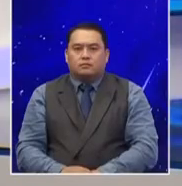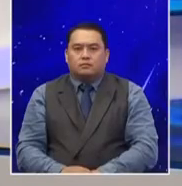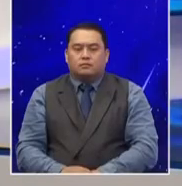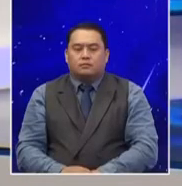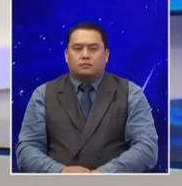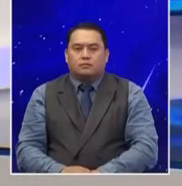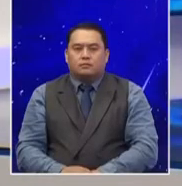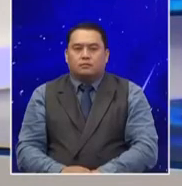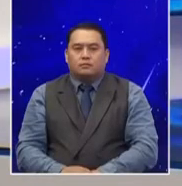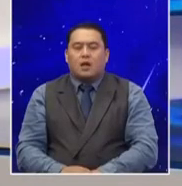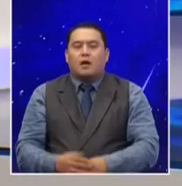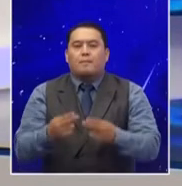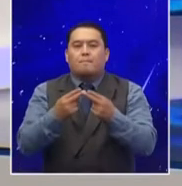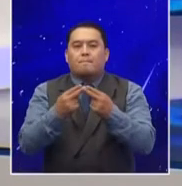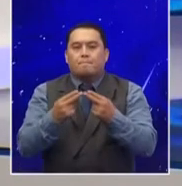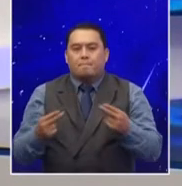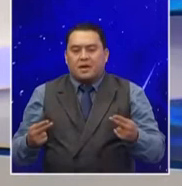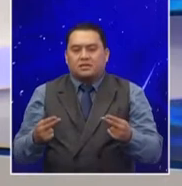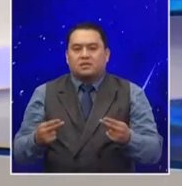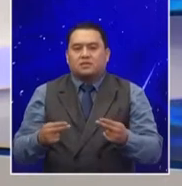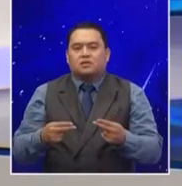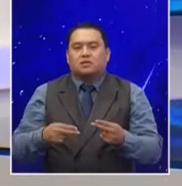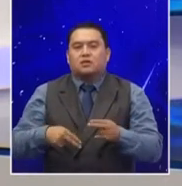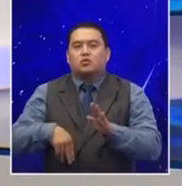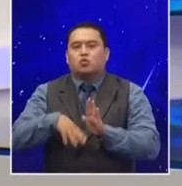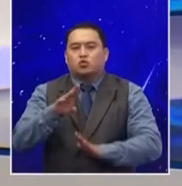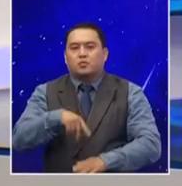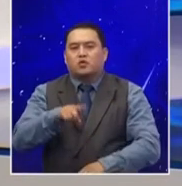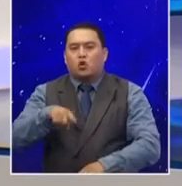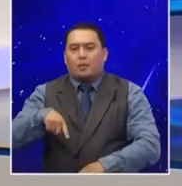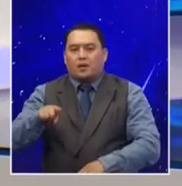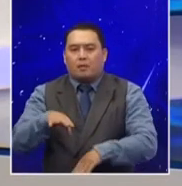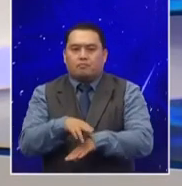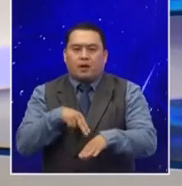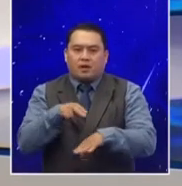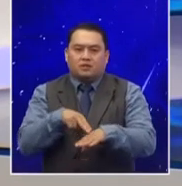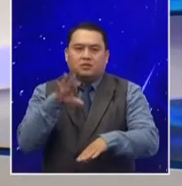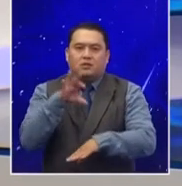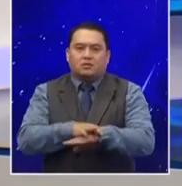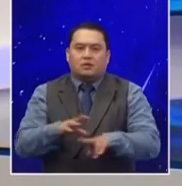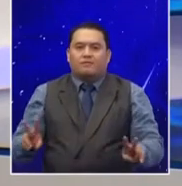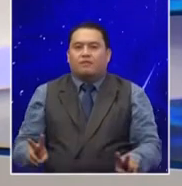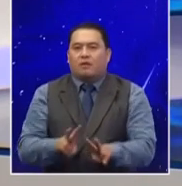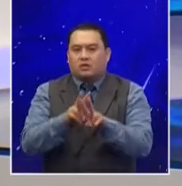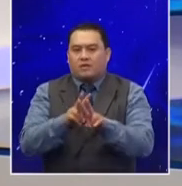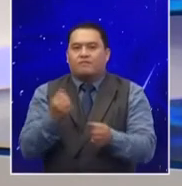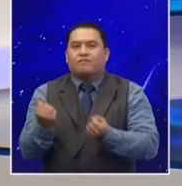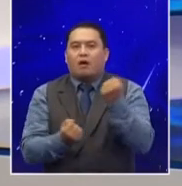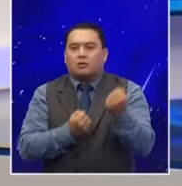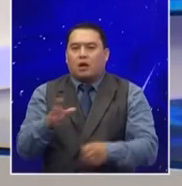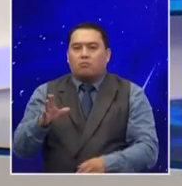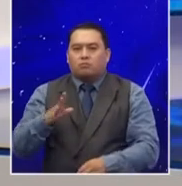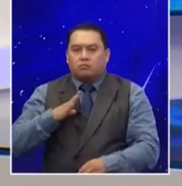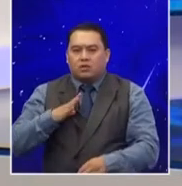Mercedes-Benz G-класс с подложными дипломатическими номерами был задержан полицейскими в Нур-Султане, сообщает закон КИЗ.